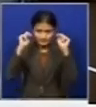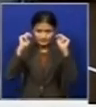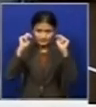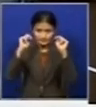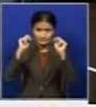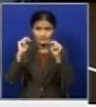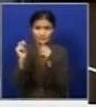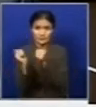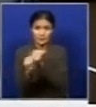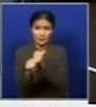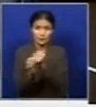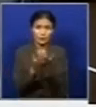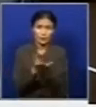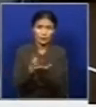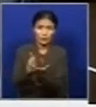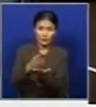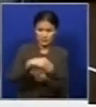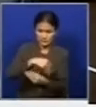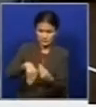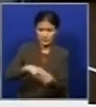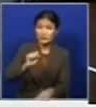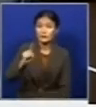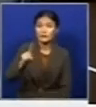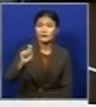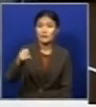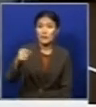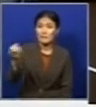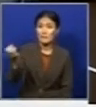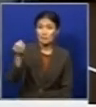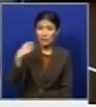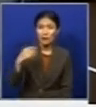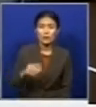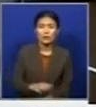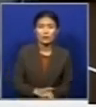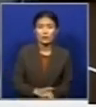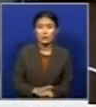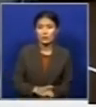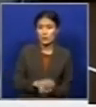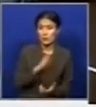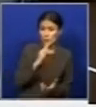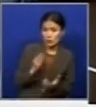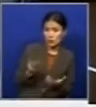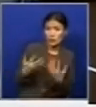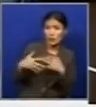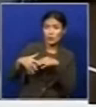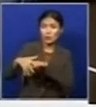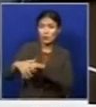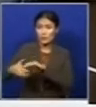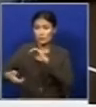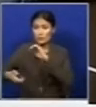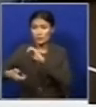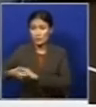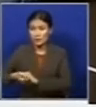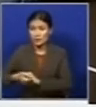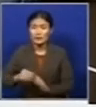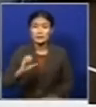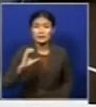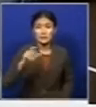าการเข้าร่วม CPTPP นั้นจะทำให้ GDP ไทยโตขึ้น